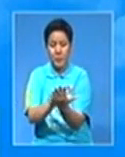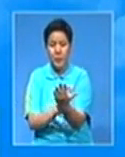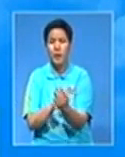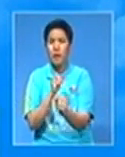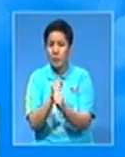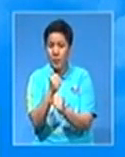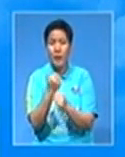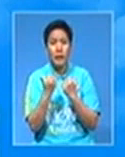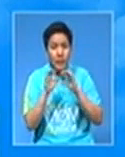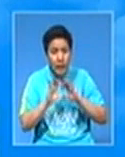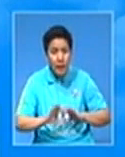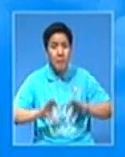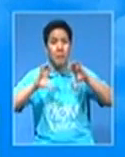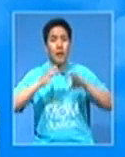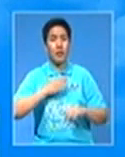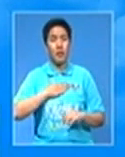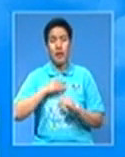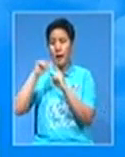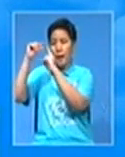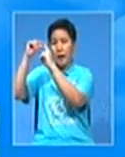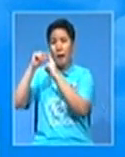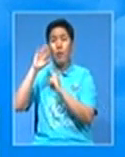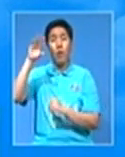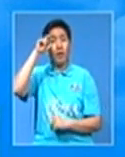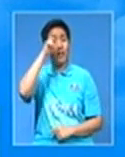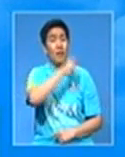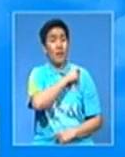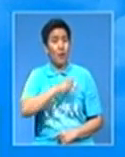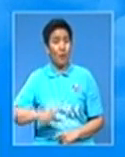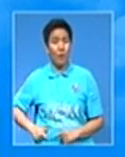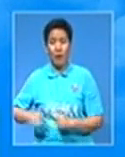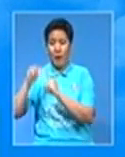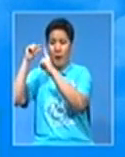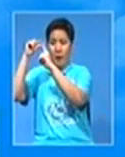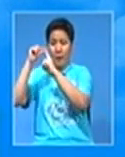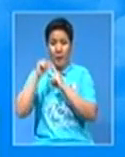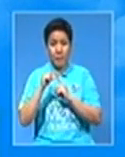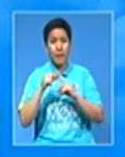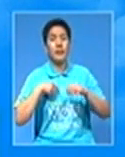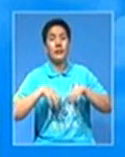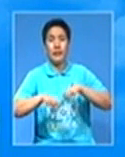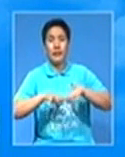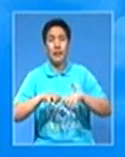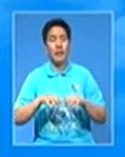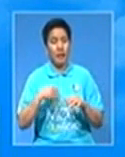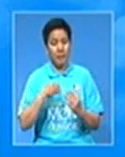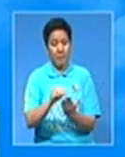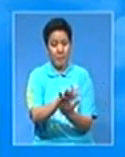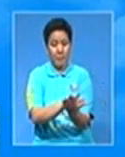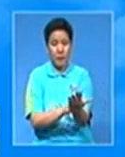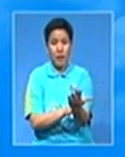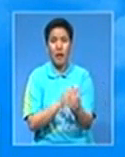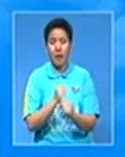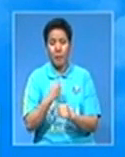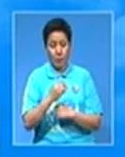รัฐบาลนี้ก็ได้นำมาเป็นแนวทางนะครับไปสู่การพัฒนาและบริหารประเทศเพื่อให้ดำเนินการไป